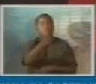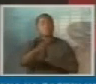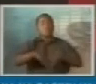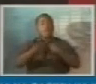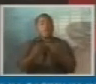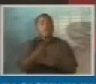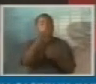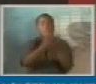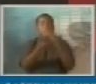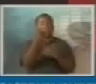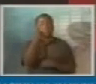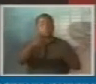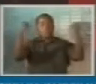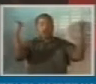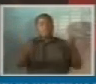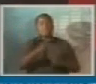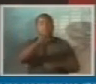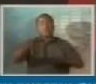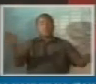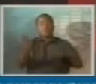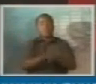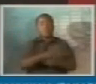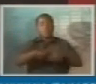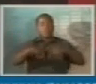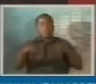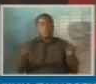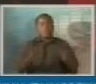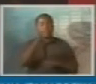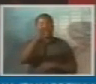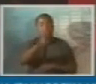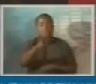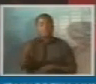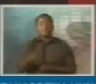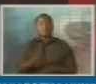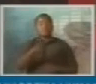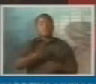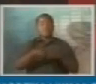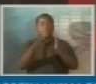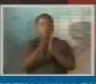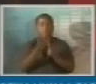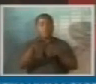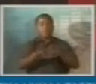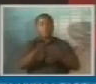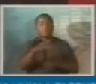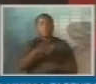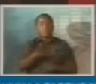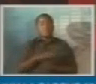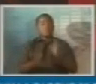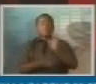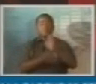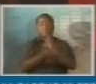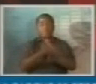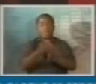nchi ya namna hiyo. Majasiri wako wengi ila wanatofautiana ujasiri. Nataka niwasihi sana ndugu zangu,